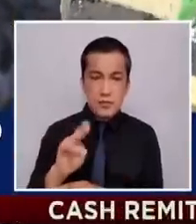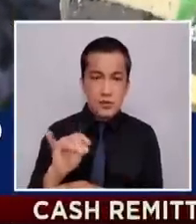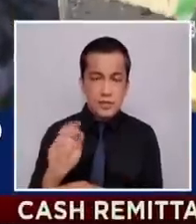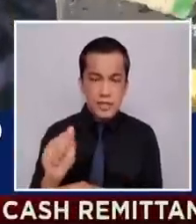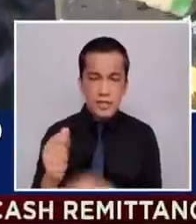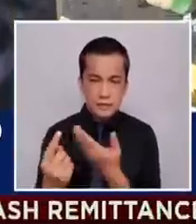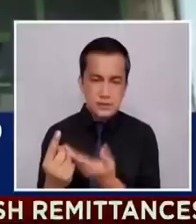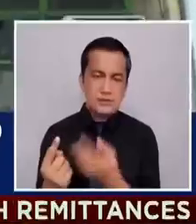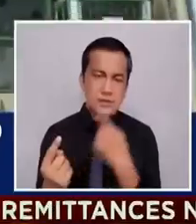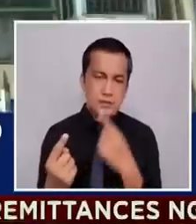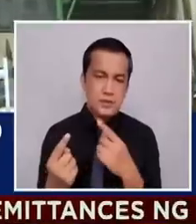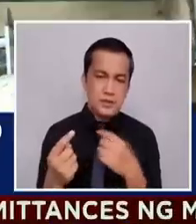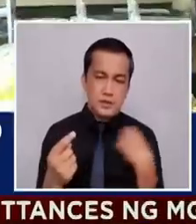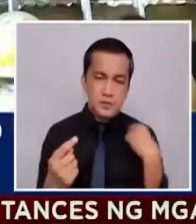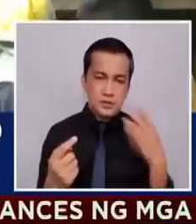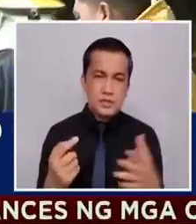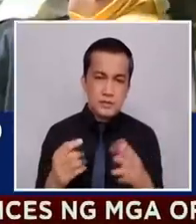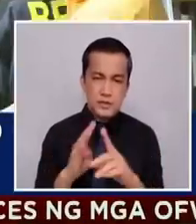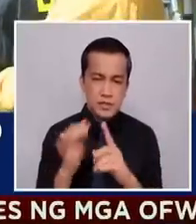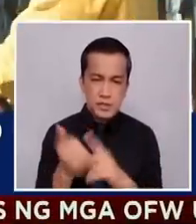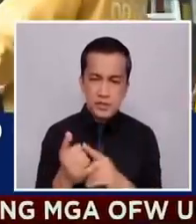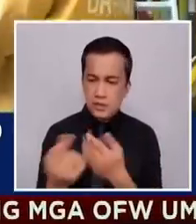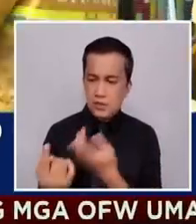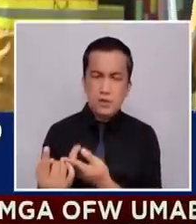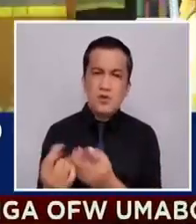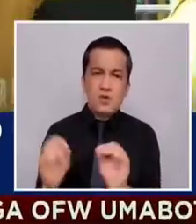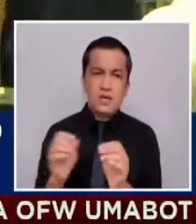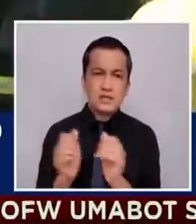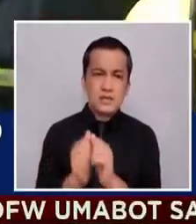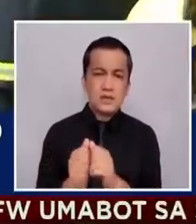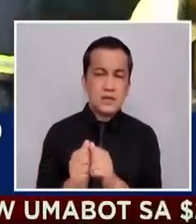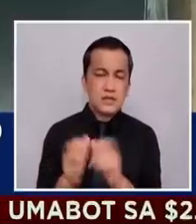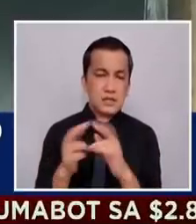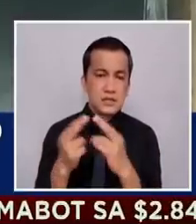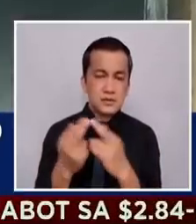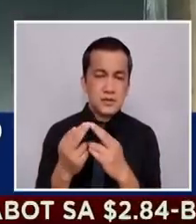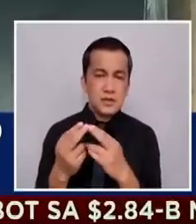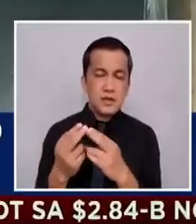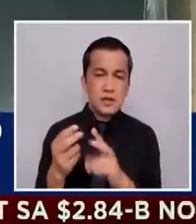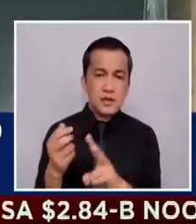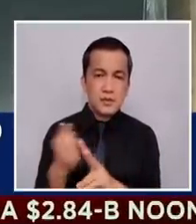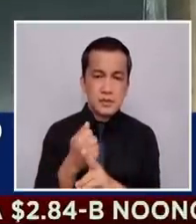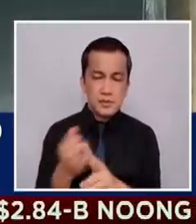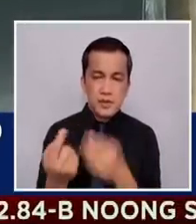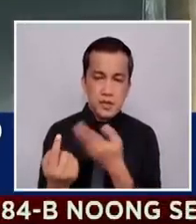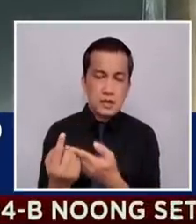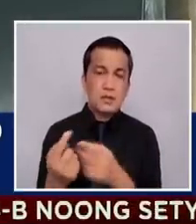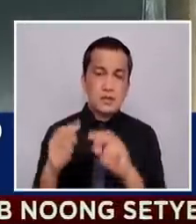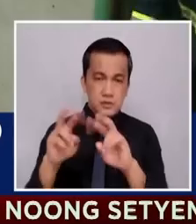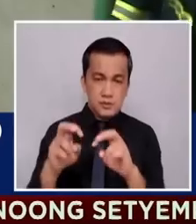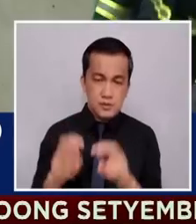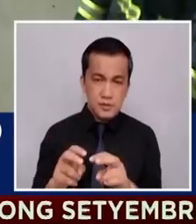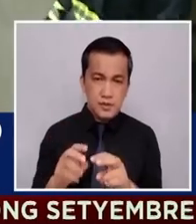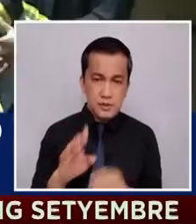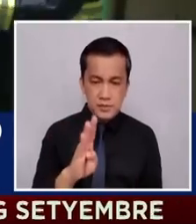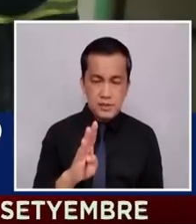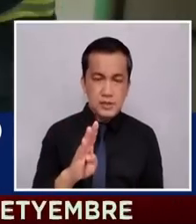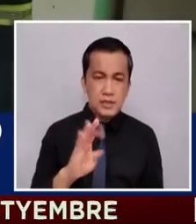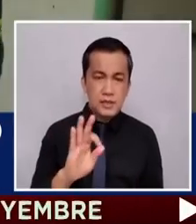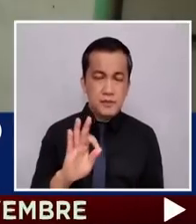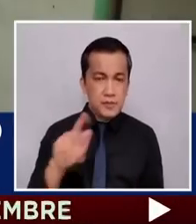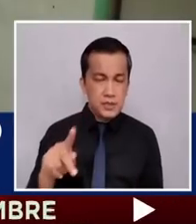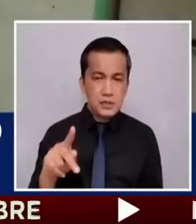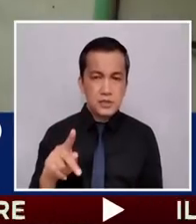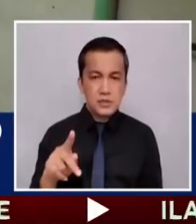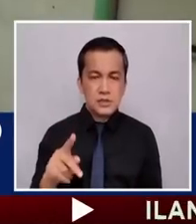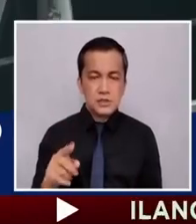Ayon sa opisyal ng barangay, walang kasamang kaanak sa bahay ang biktima. Base sa investigasyon ng Bureau of Fire Protection,